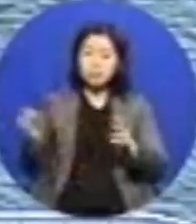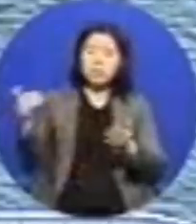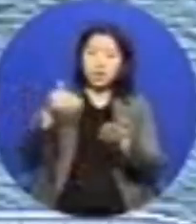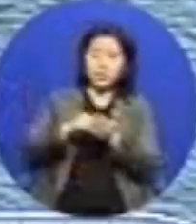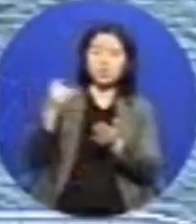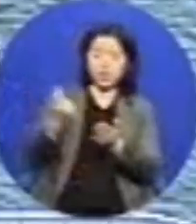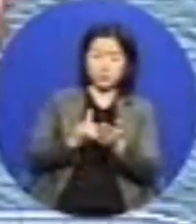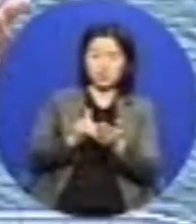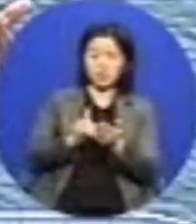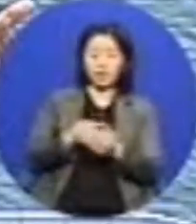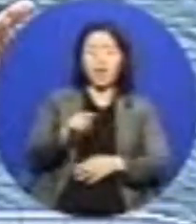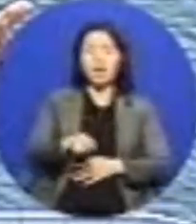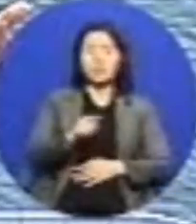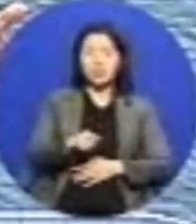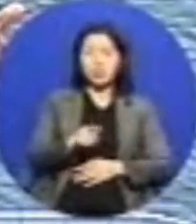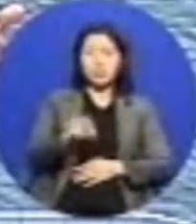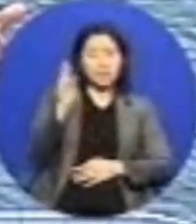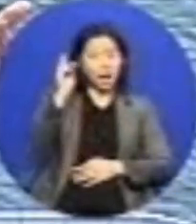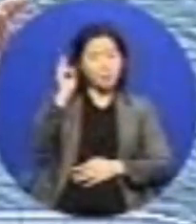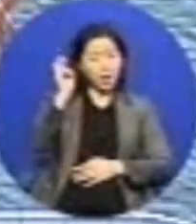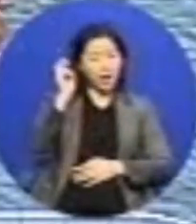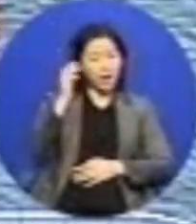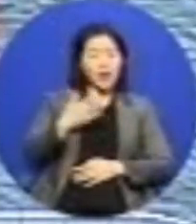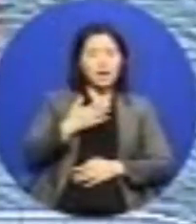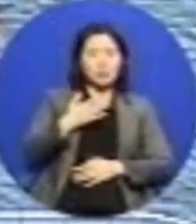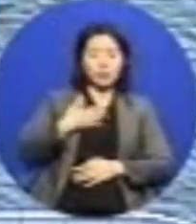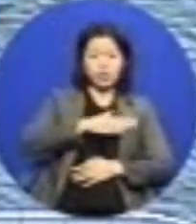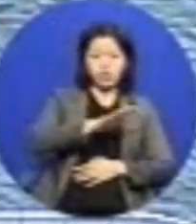그것이 저희 딸을 그렇게